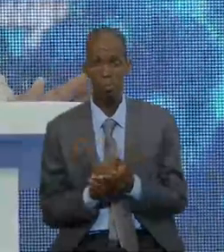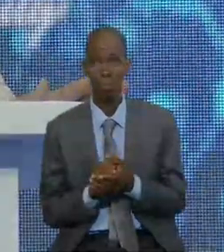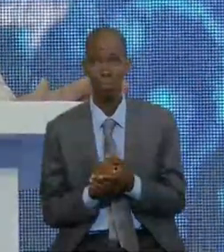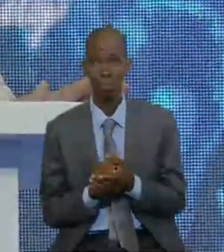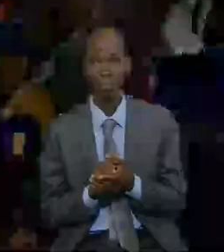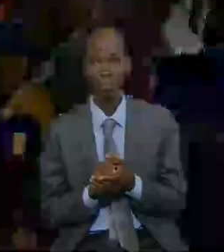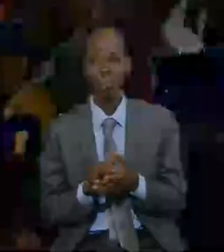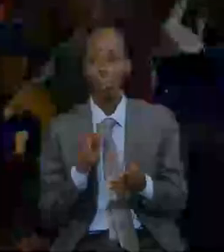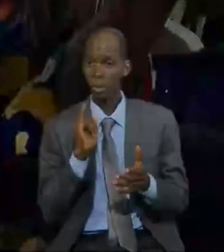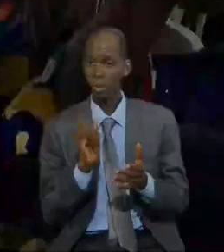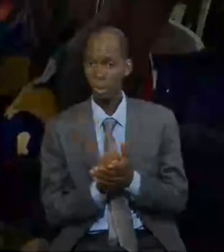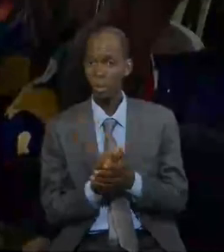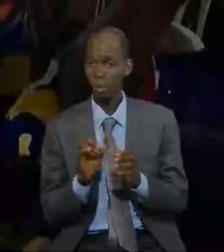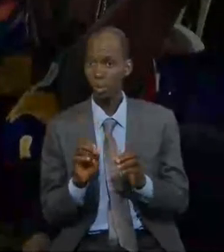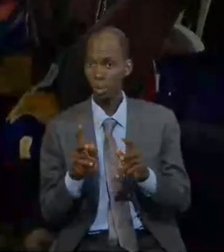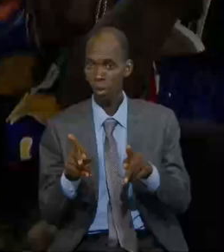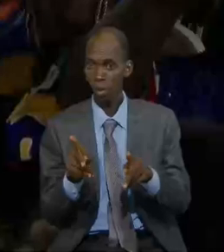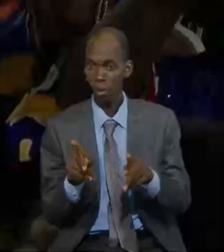je dis ça peut aller